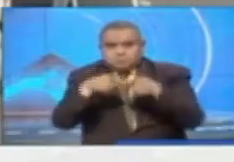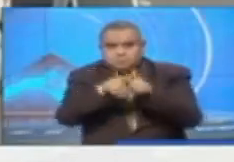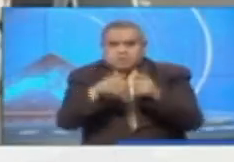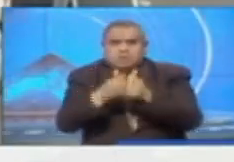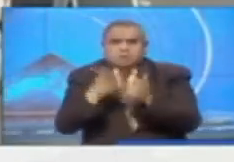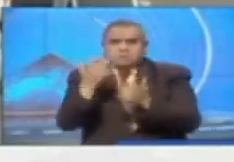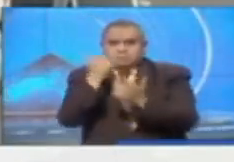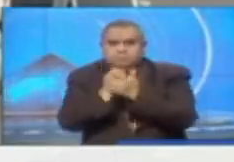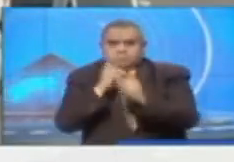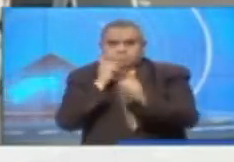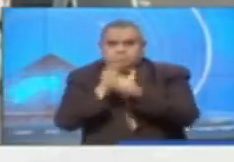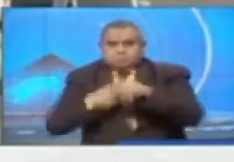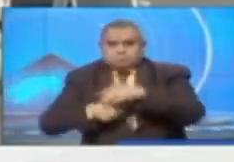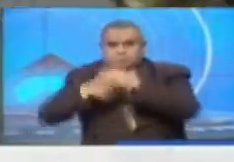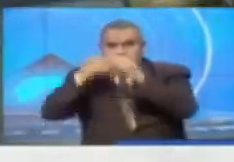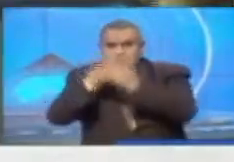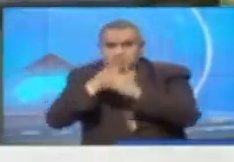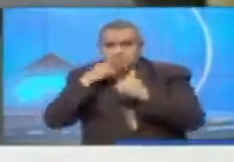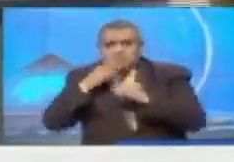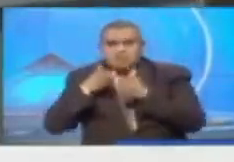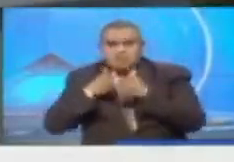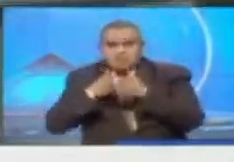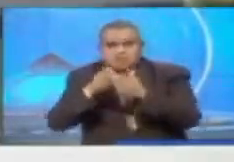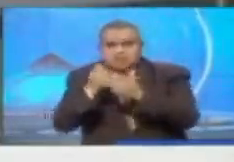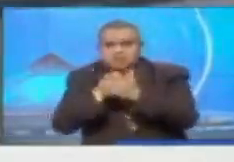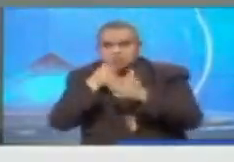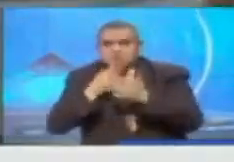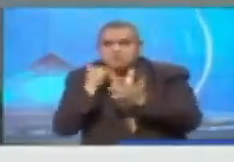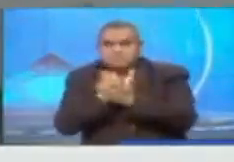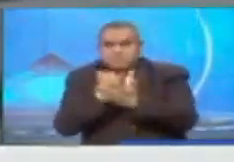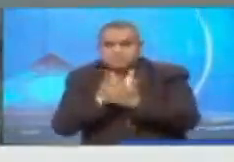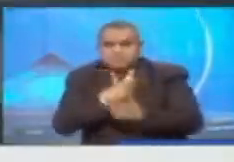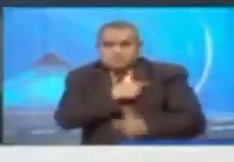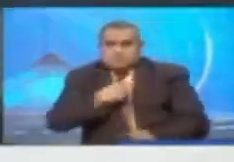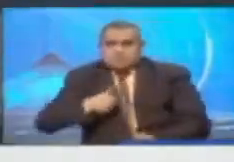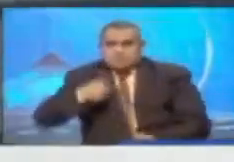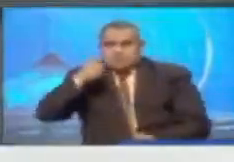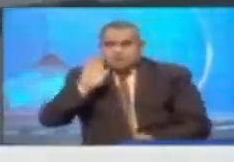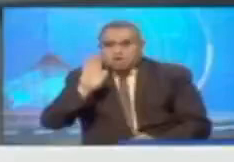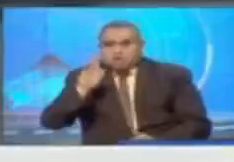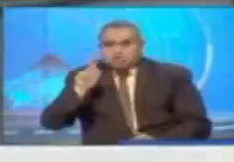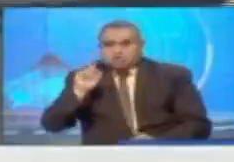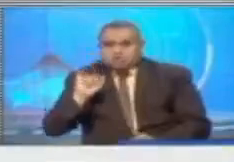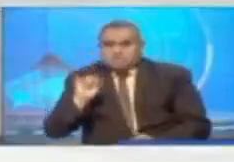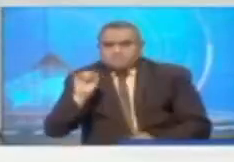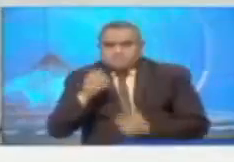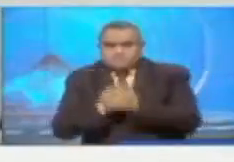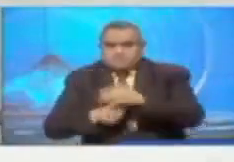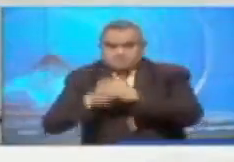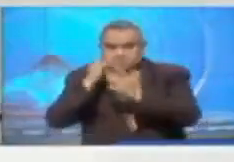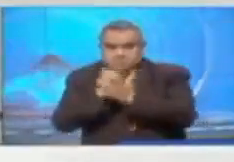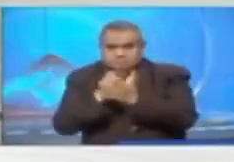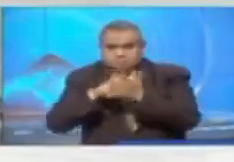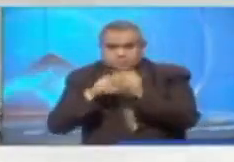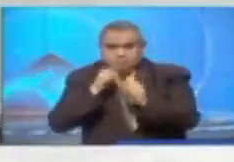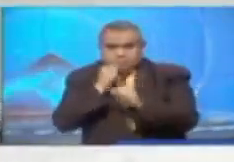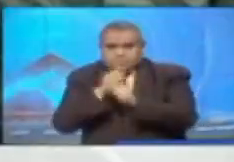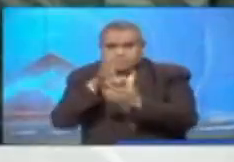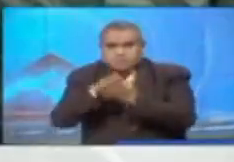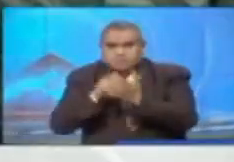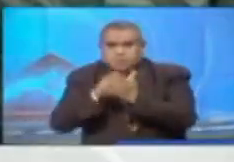في الاستقبال على متن الحاملة الفريق أشرف إبراهيم عطوة قائد القوات البحرية. وبدأت المرحلة